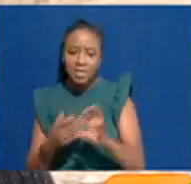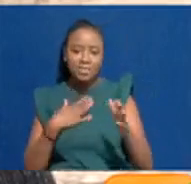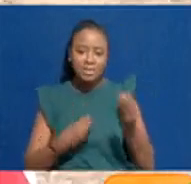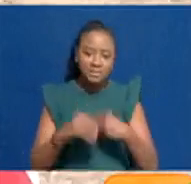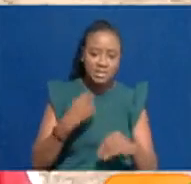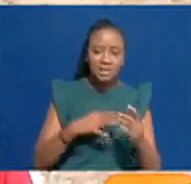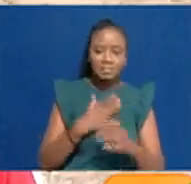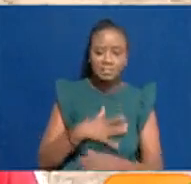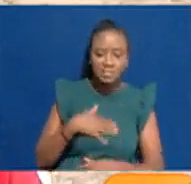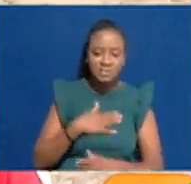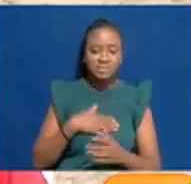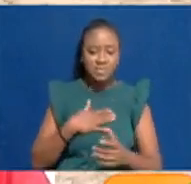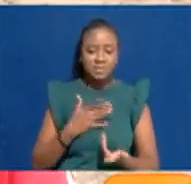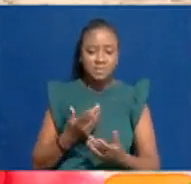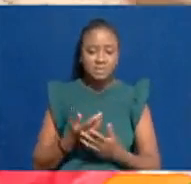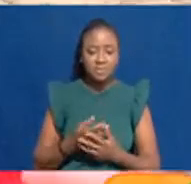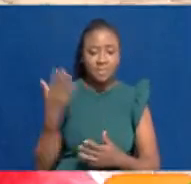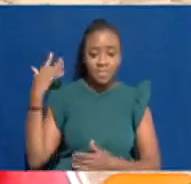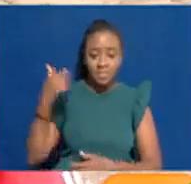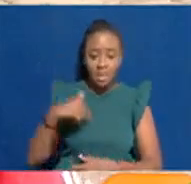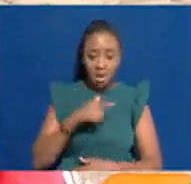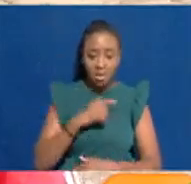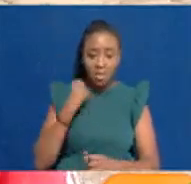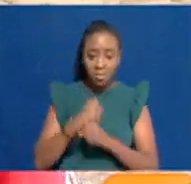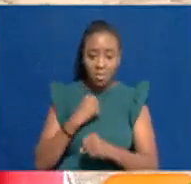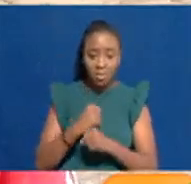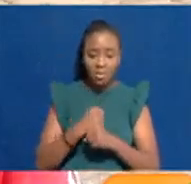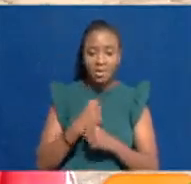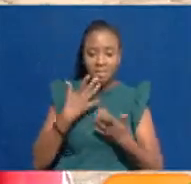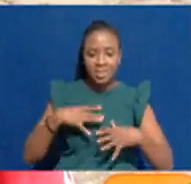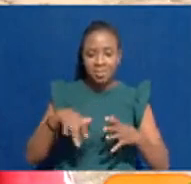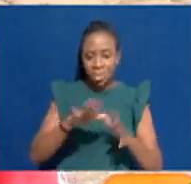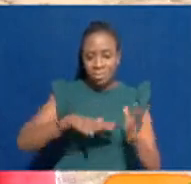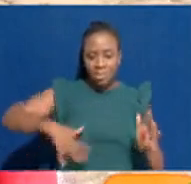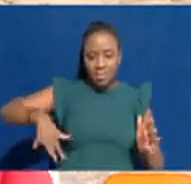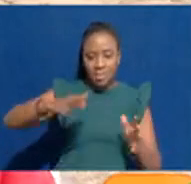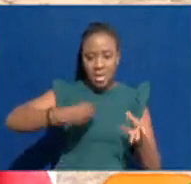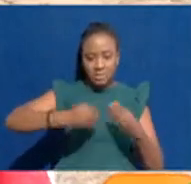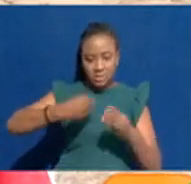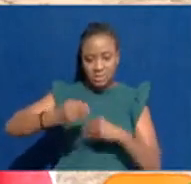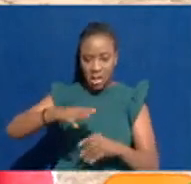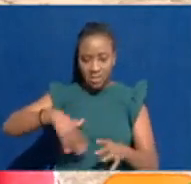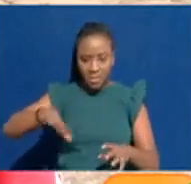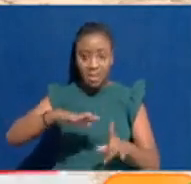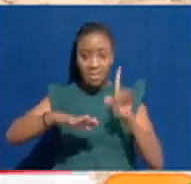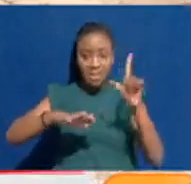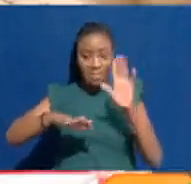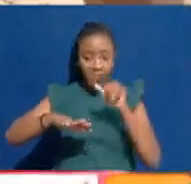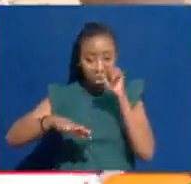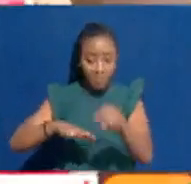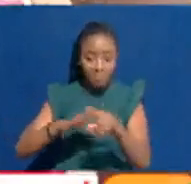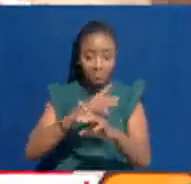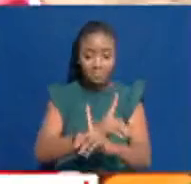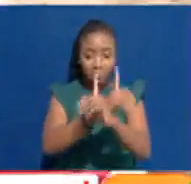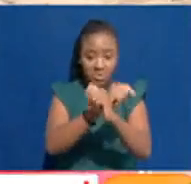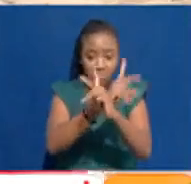nitaka nini? Kitambo kazi yetu ilikuwa inajulikana tu hapa tuko. Lakini kupitia shiko tumepata